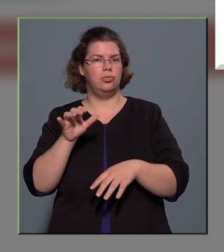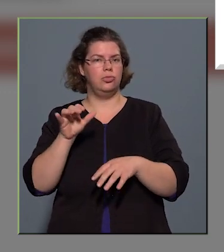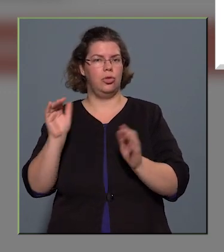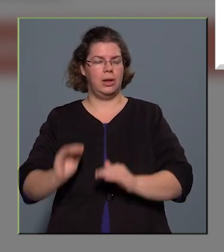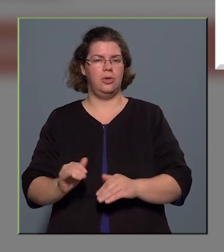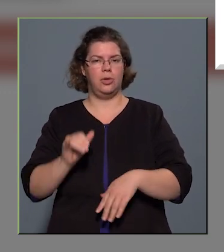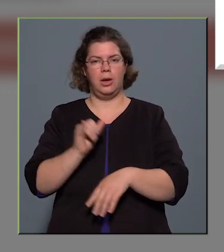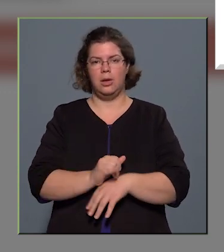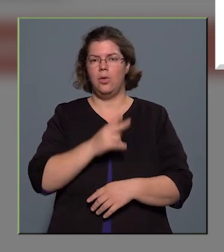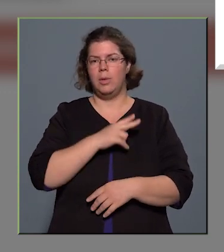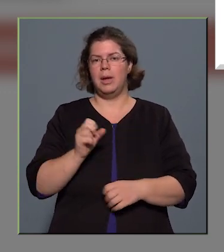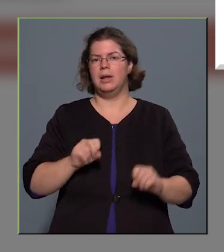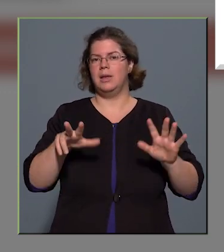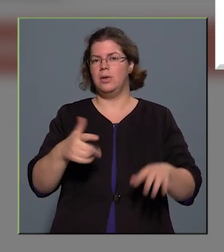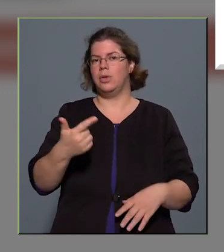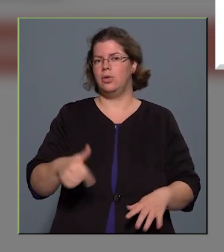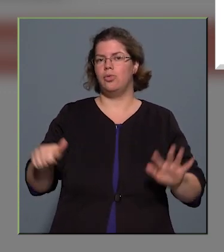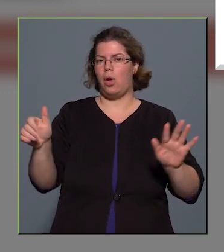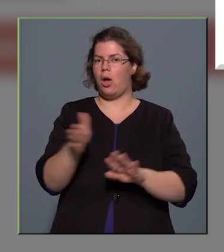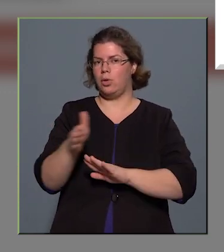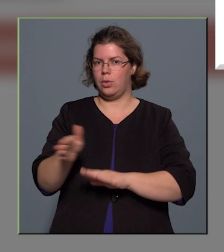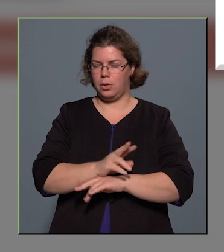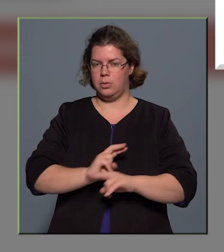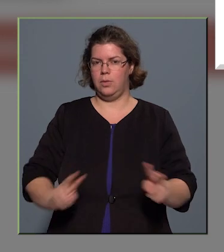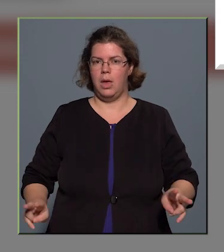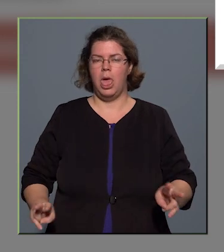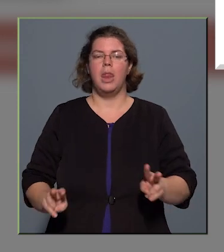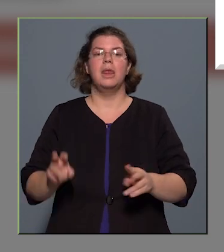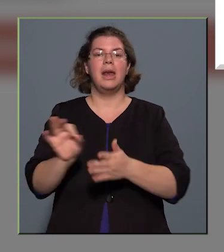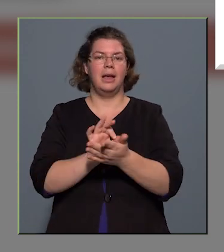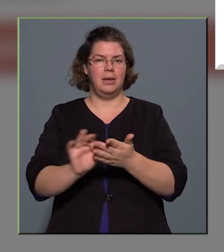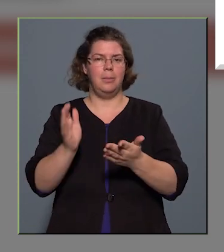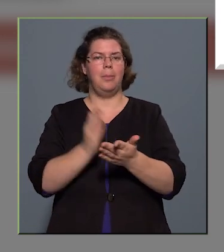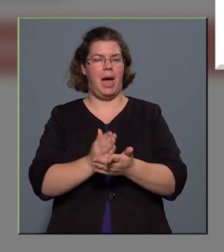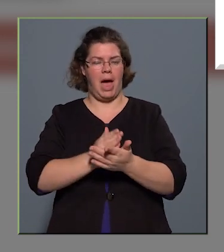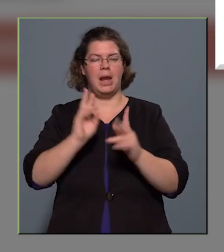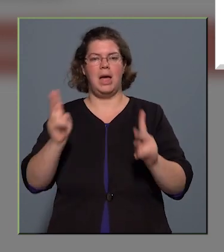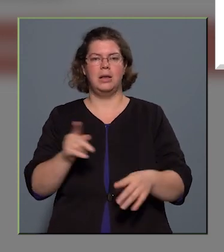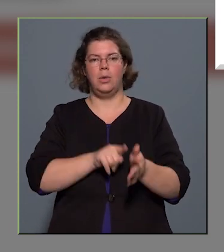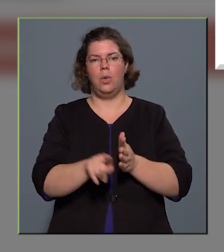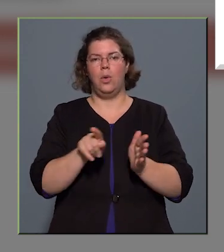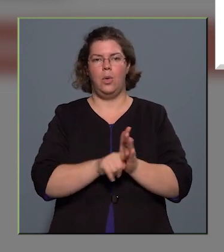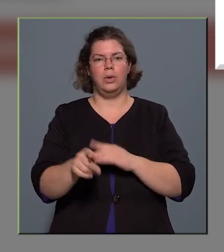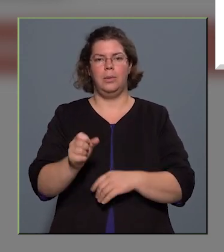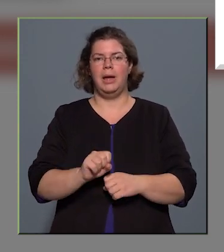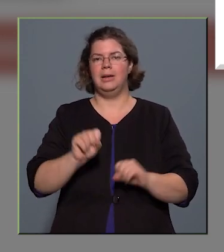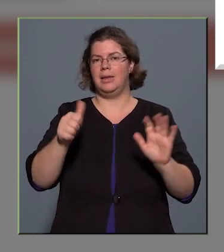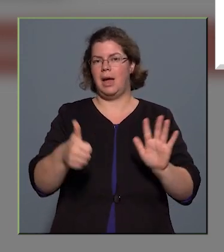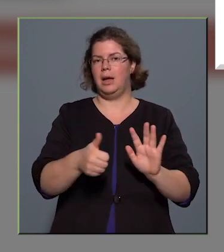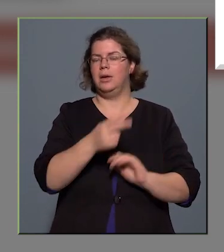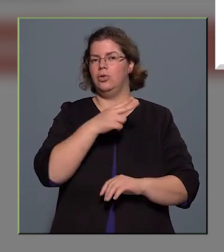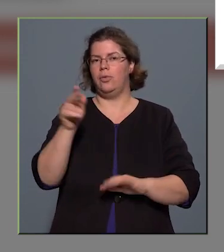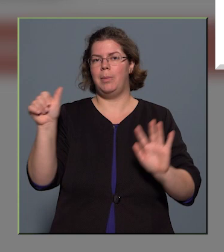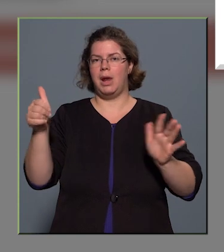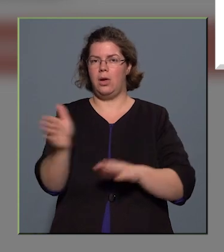és 26-a között kerül megrendezésre. Regisztrálni már is lehet október 16-a és november